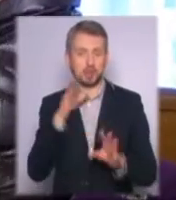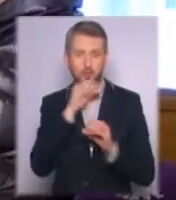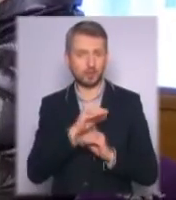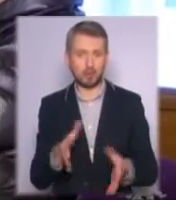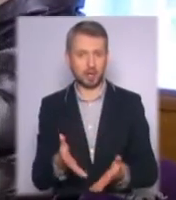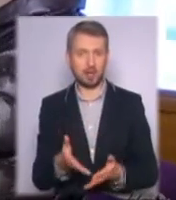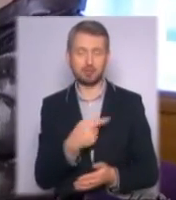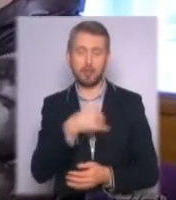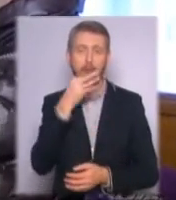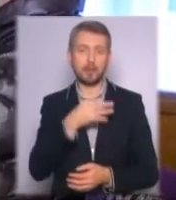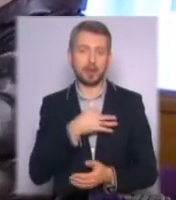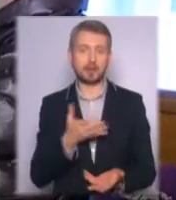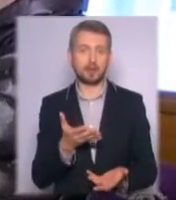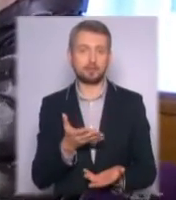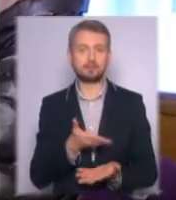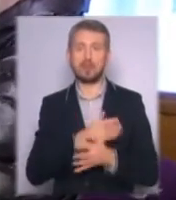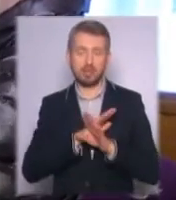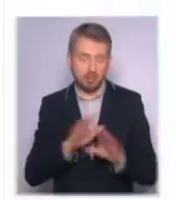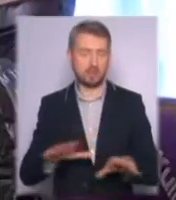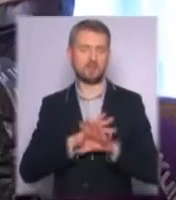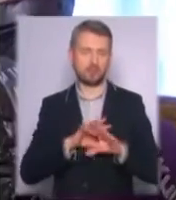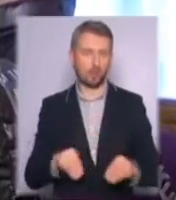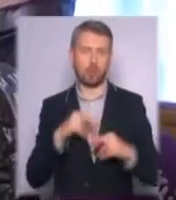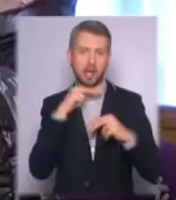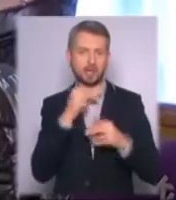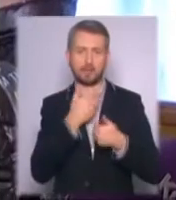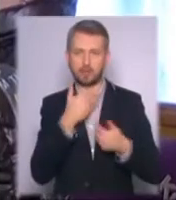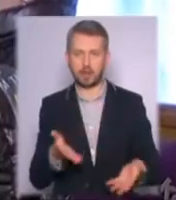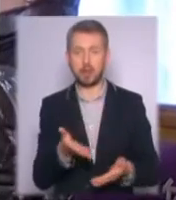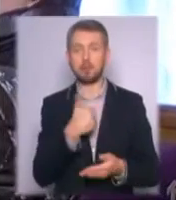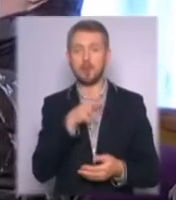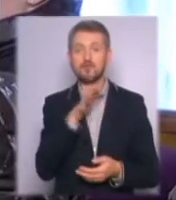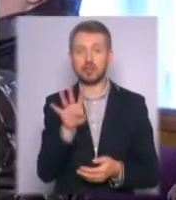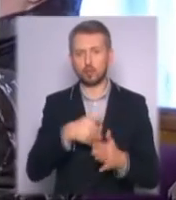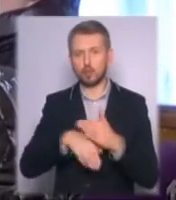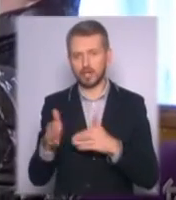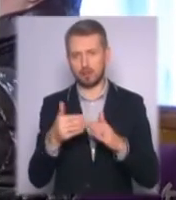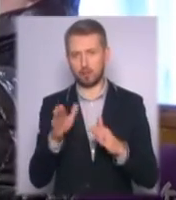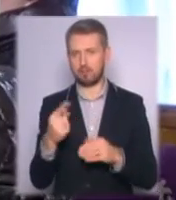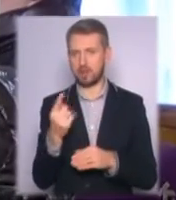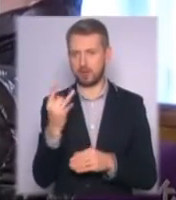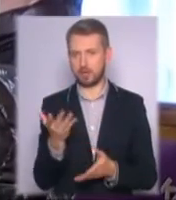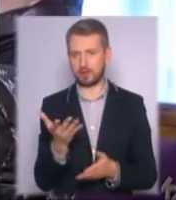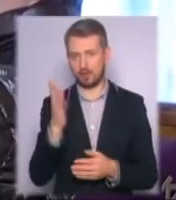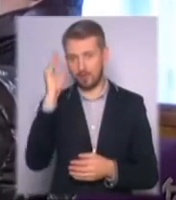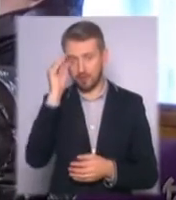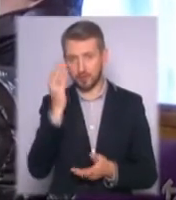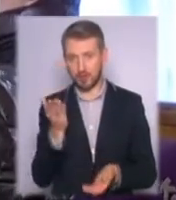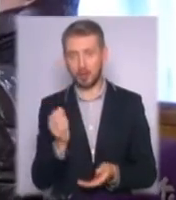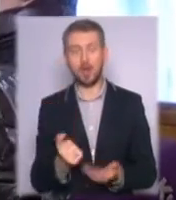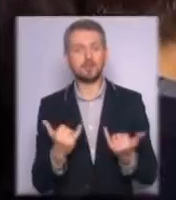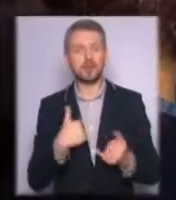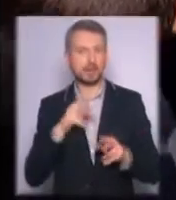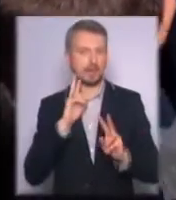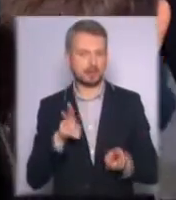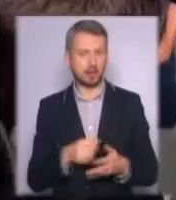Нам сказали, нет і все, нет реактивів. Ми в 4 часа тільки йшли домой перший раз вечора, а зараз я не